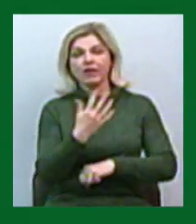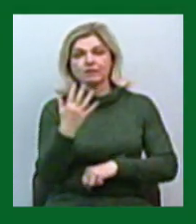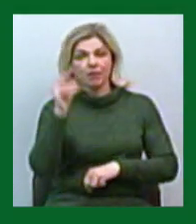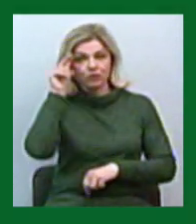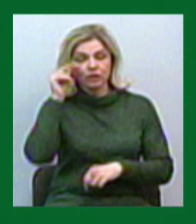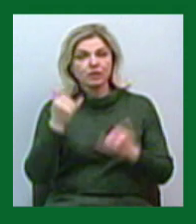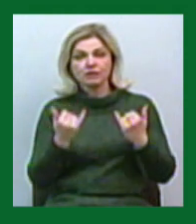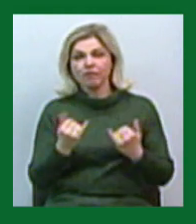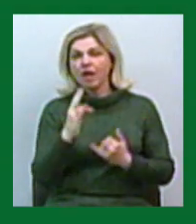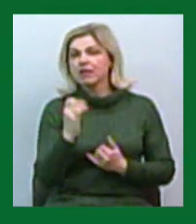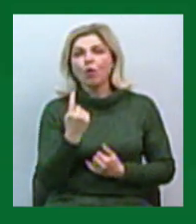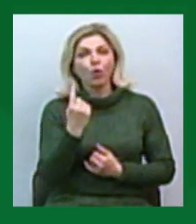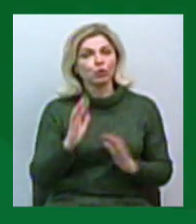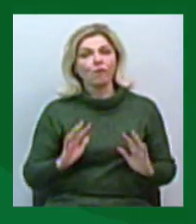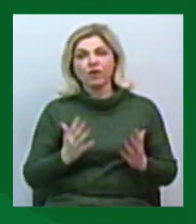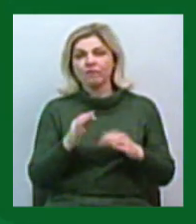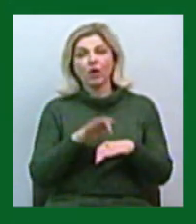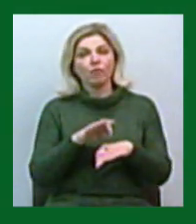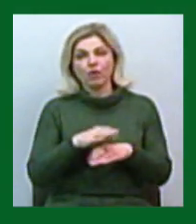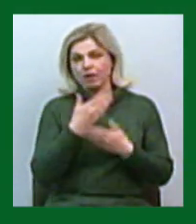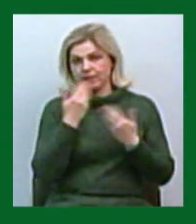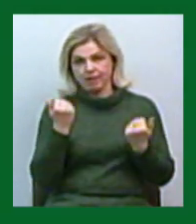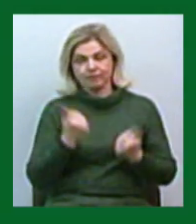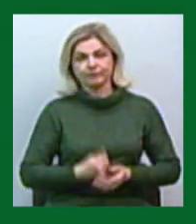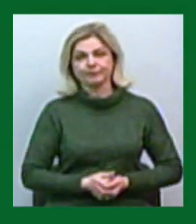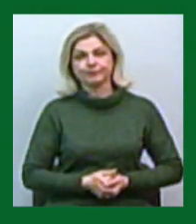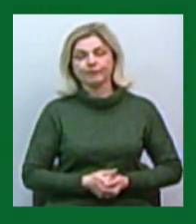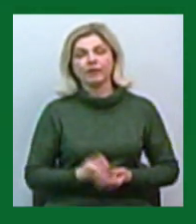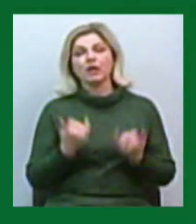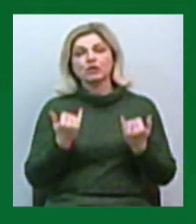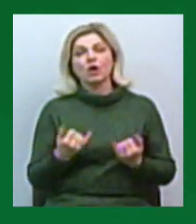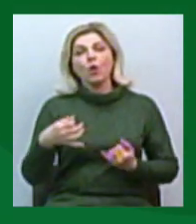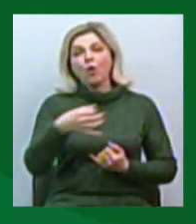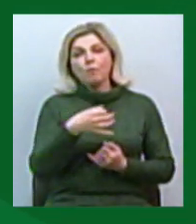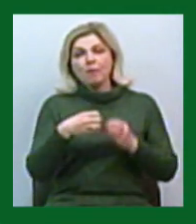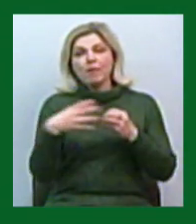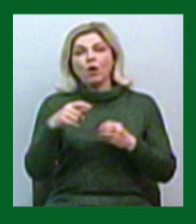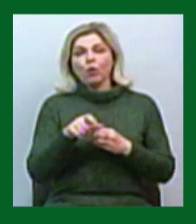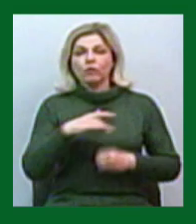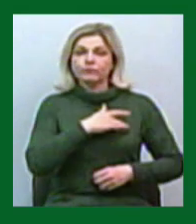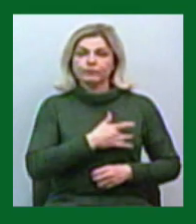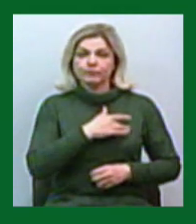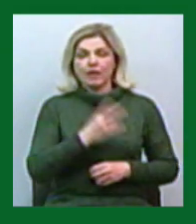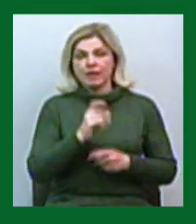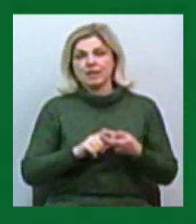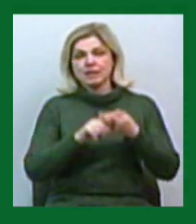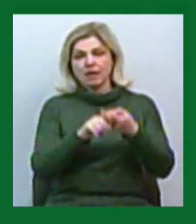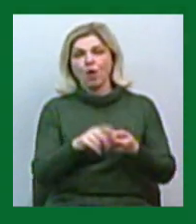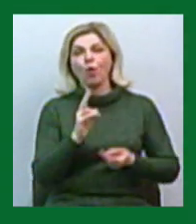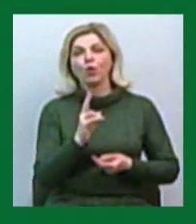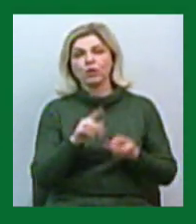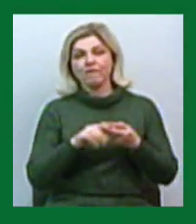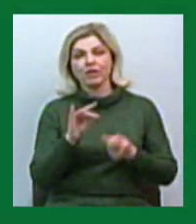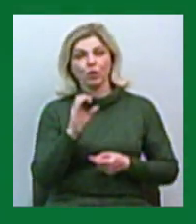жодного випадку інфікування COVID-19 не зафіксовано. Наразі в області 15 людей з підозрою на зараження